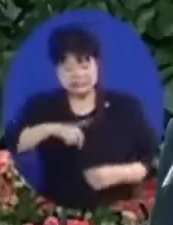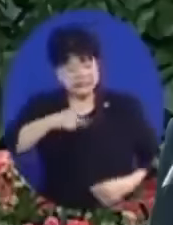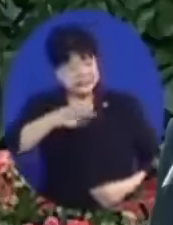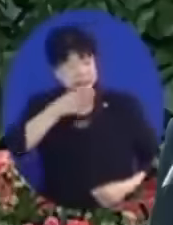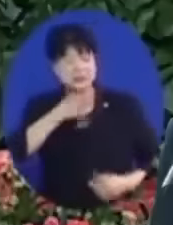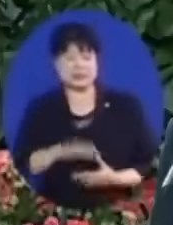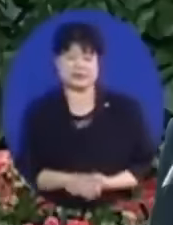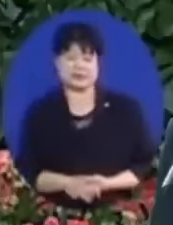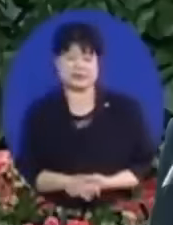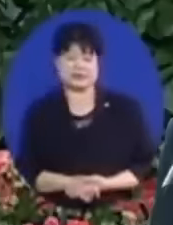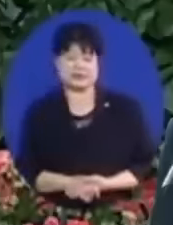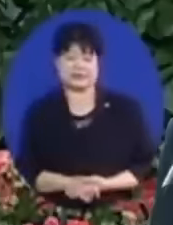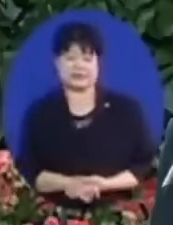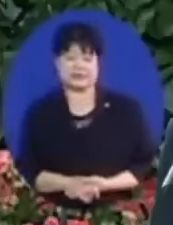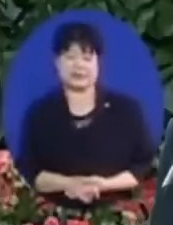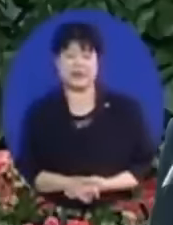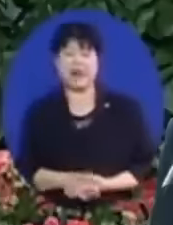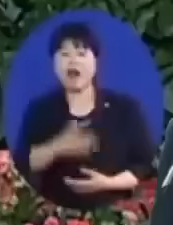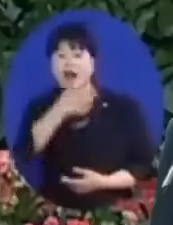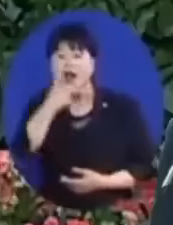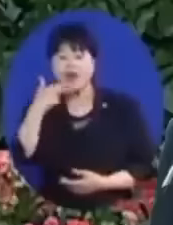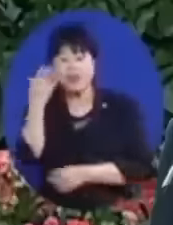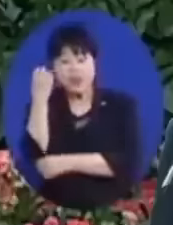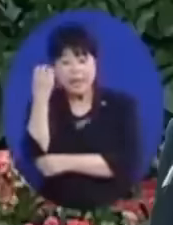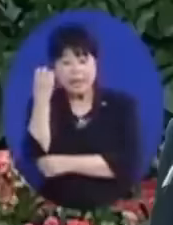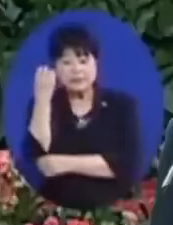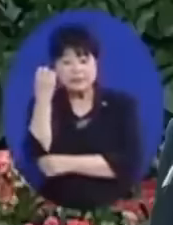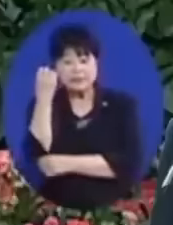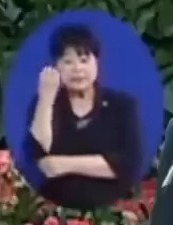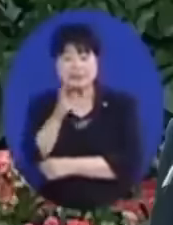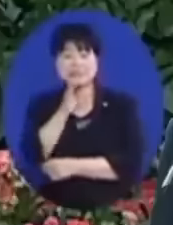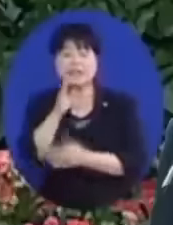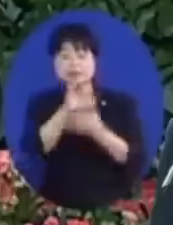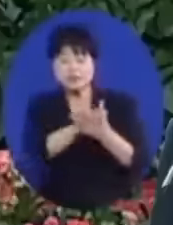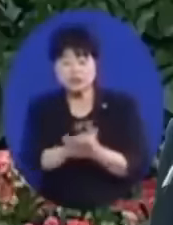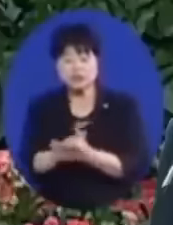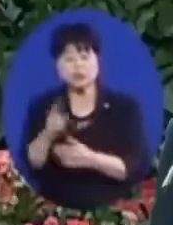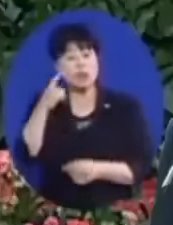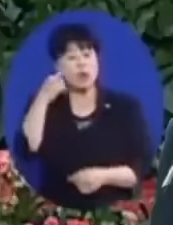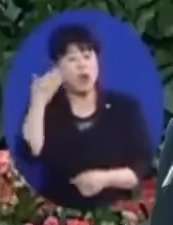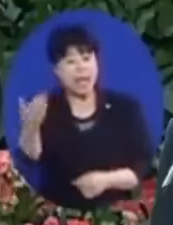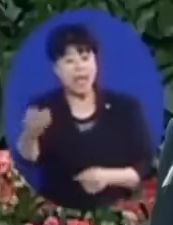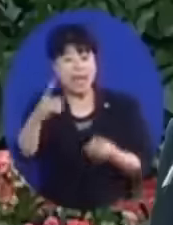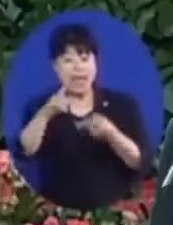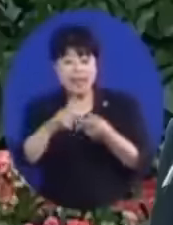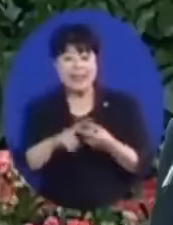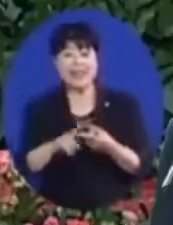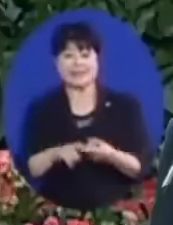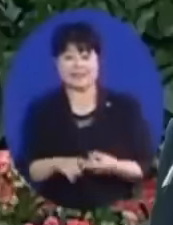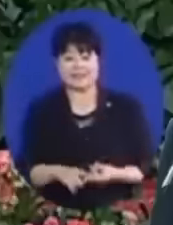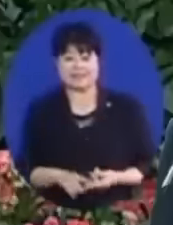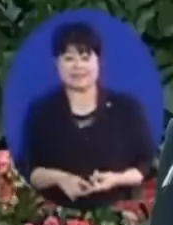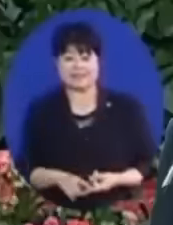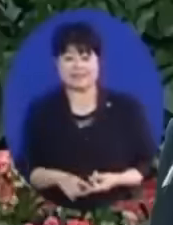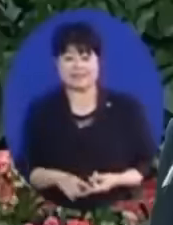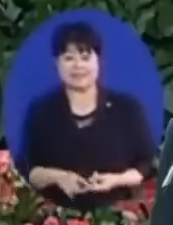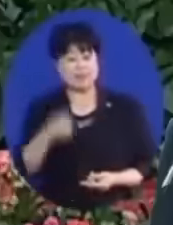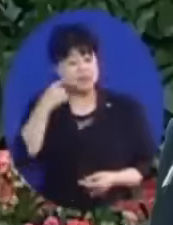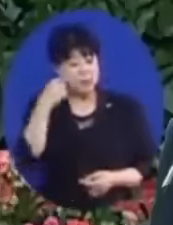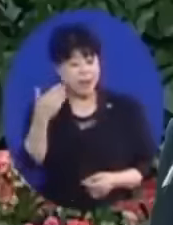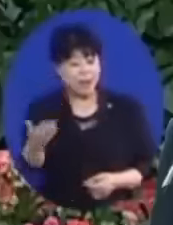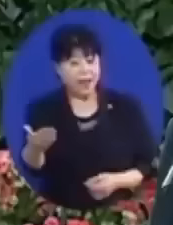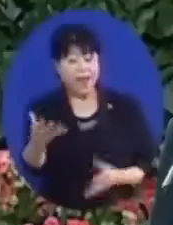없습니다. 런던타임스가 참 친구가 무엇인가라는 정의를 현상 모집한 적이 있다고